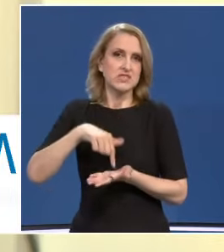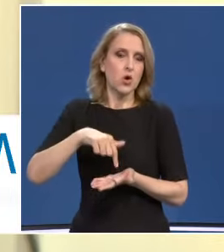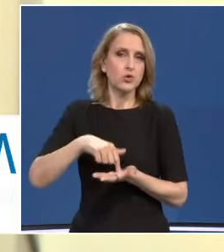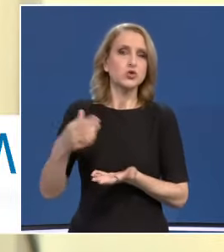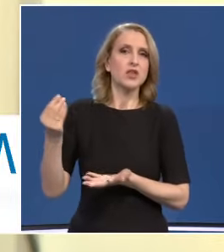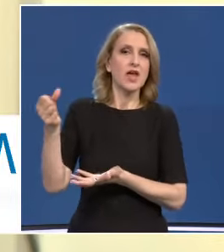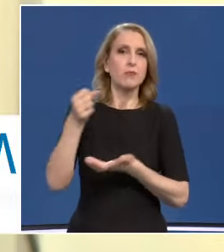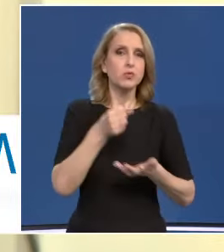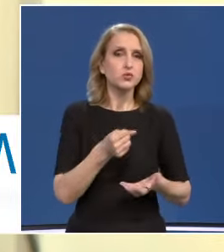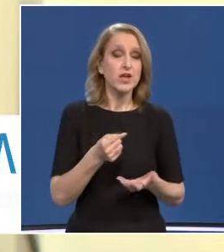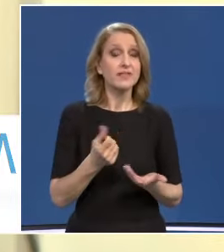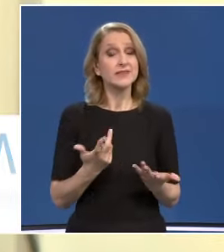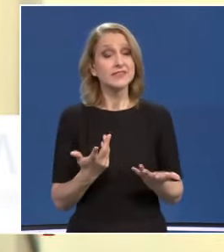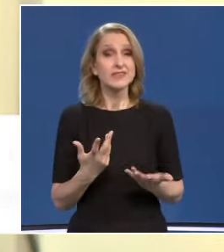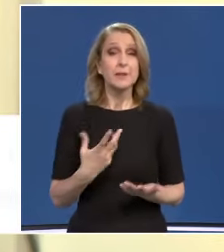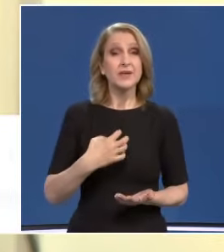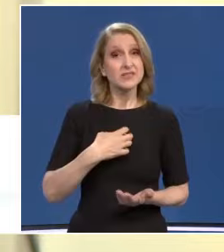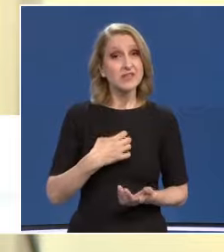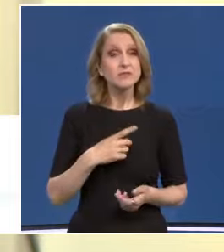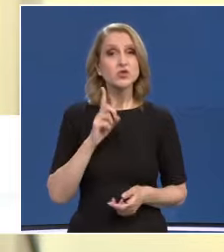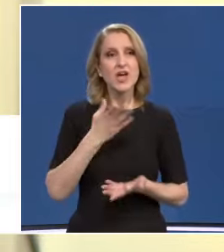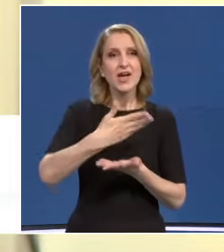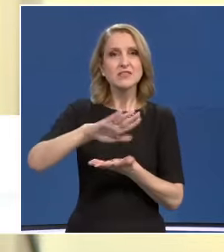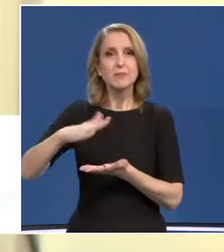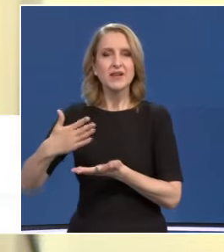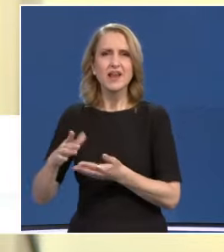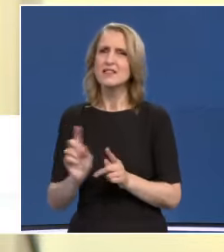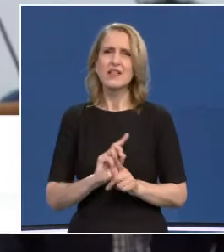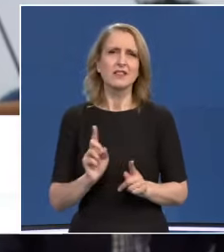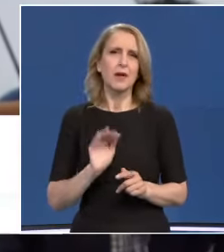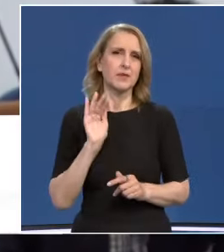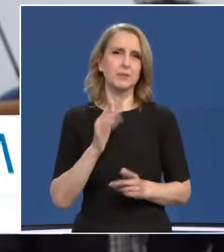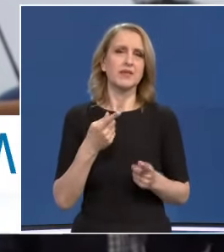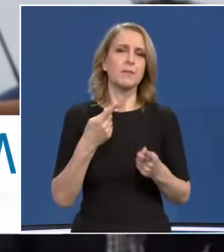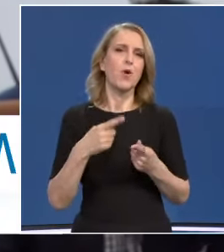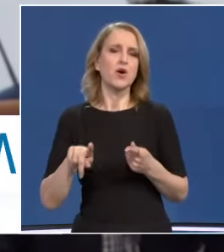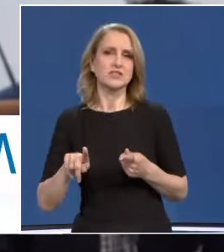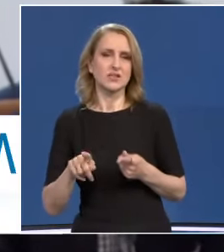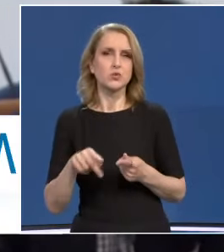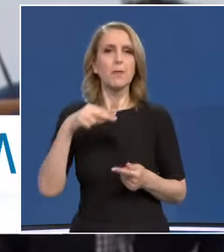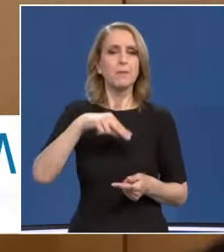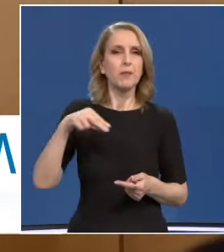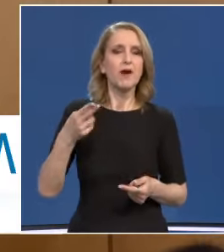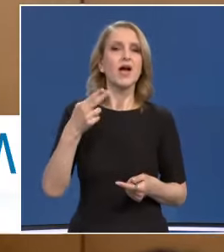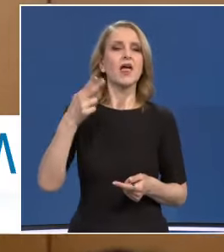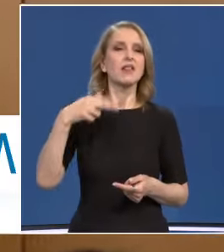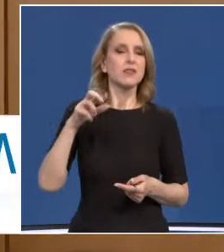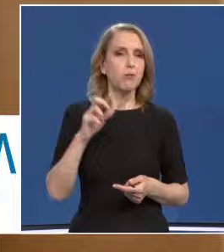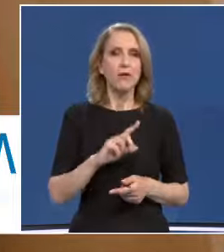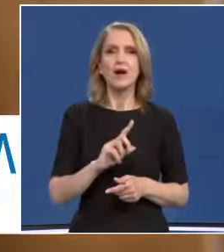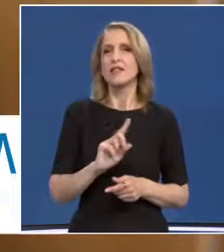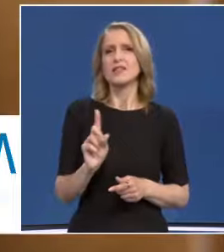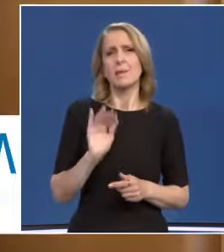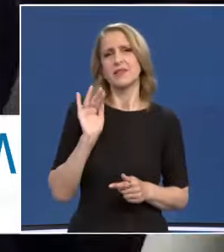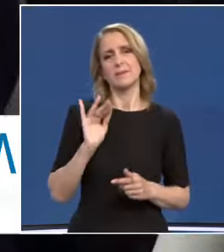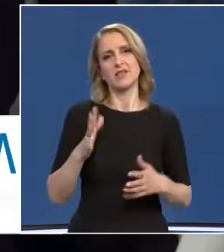нищо. Опасявам се, че разпределението няма да бъде по-различно и ППДБСС няма да бъдат